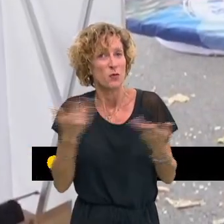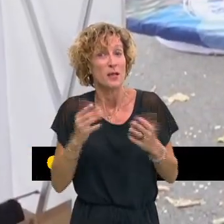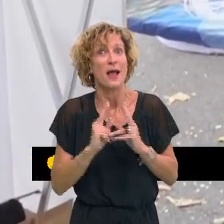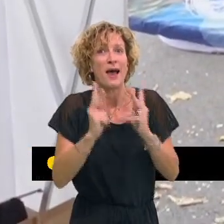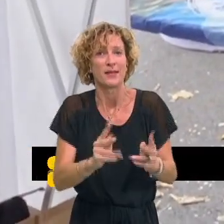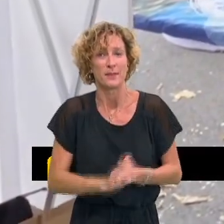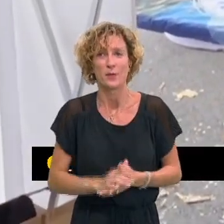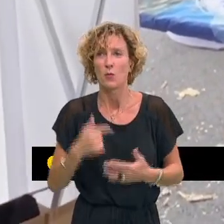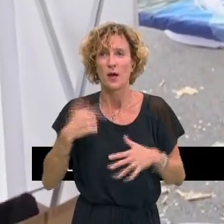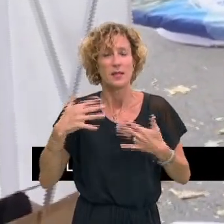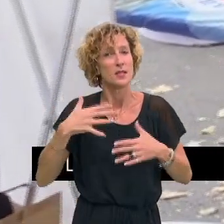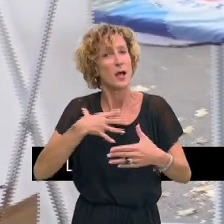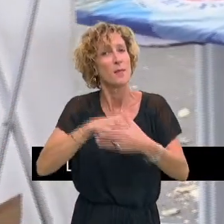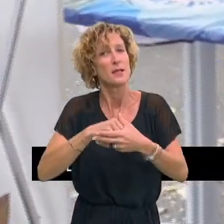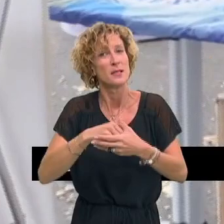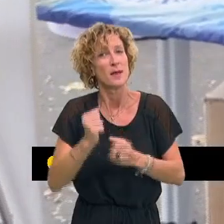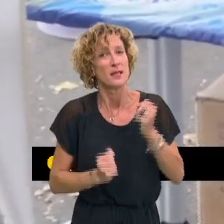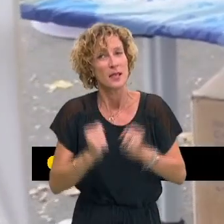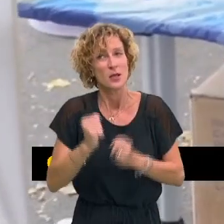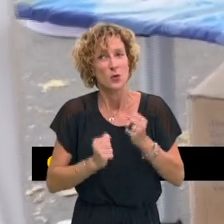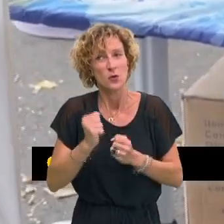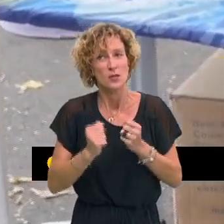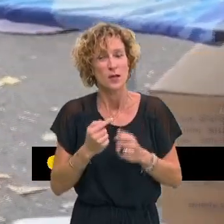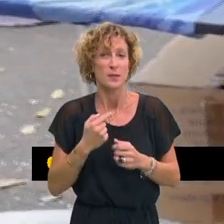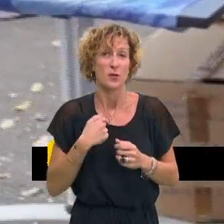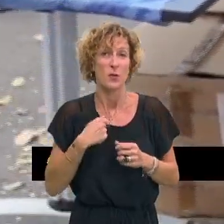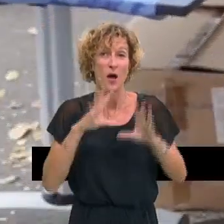quelques courses, j'ai fait du dénivelé, parce que j'habite le plat pays.